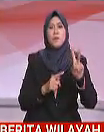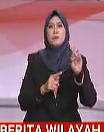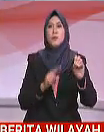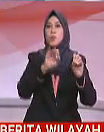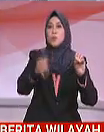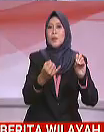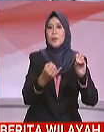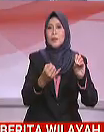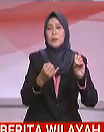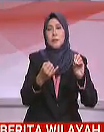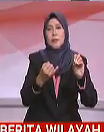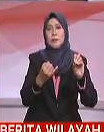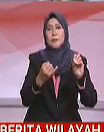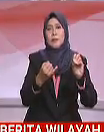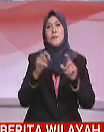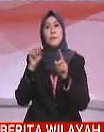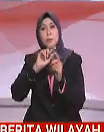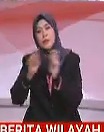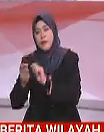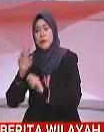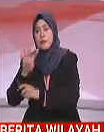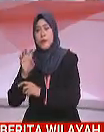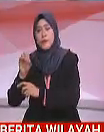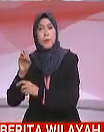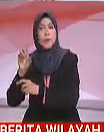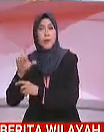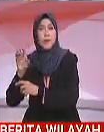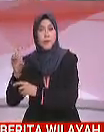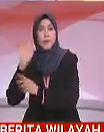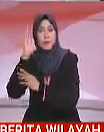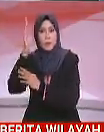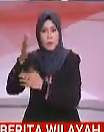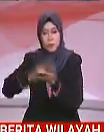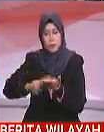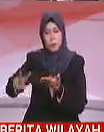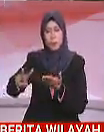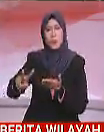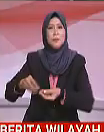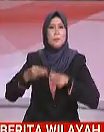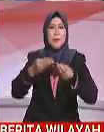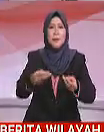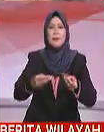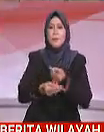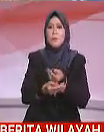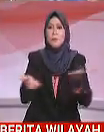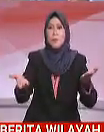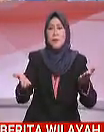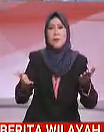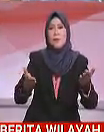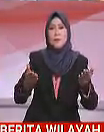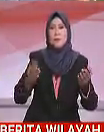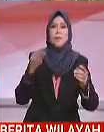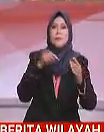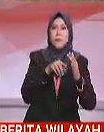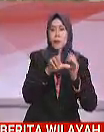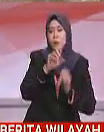liter sehari MLD kepada 40 MLD dalam masa 2 minggu lagi untuk disalurkan di seluruh Limbang sehingga ke Mendami.